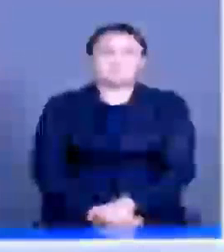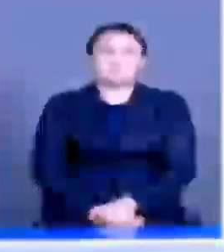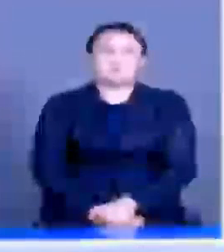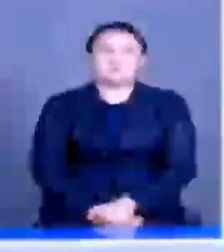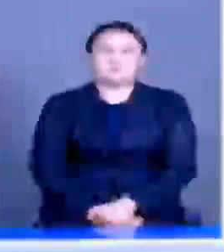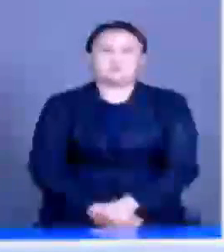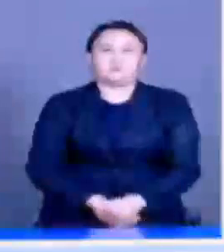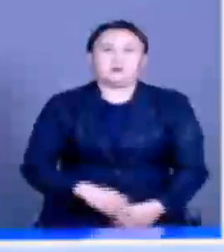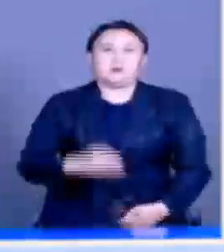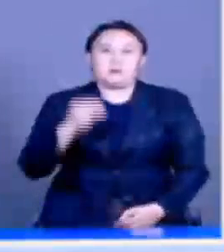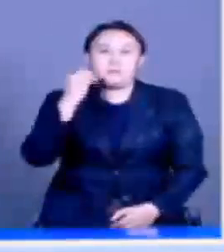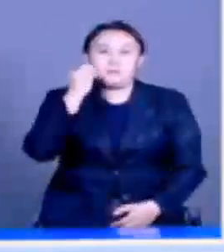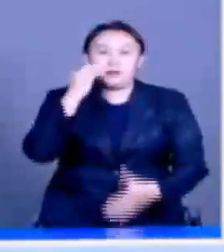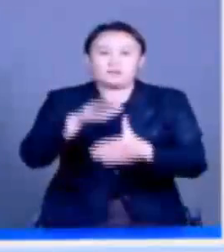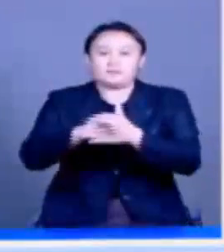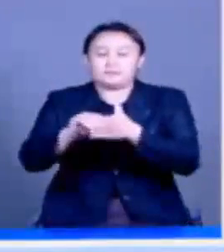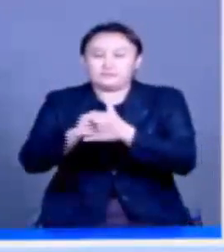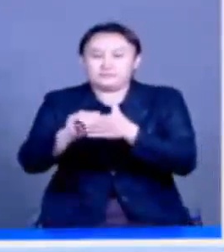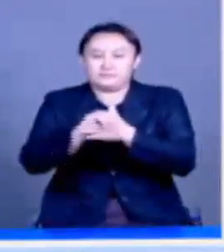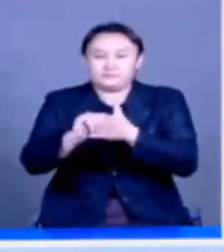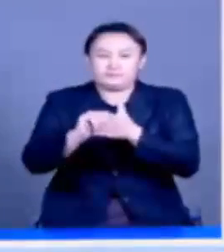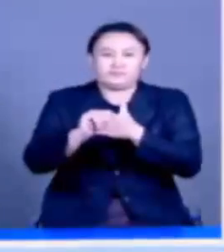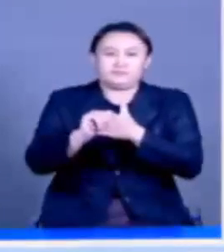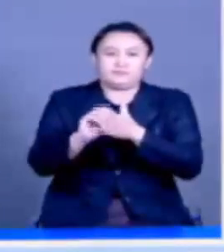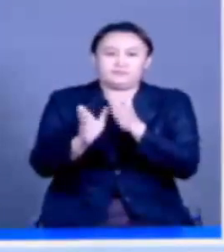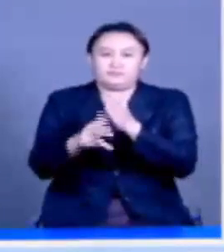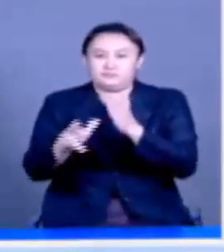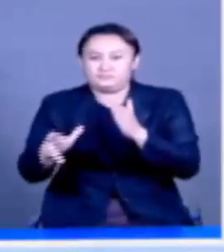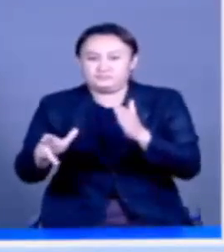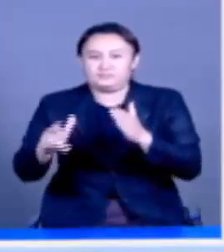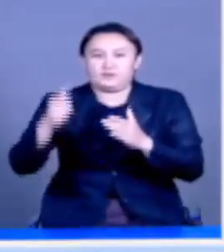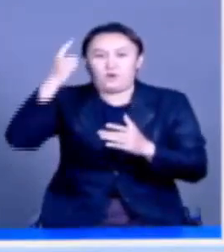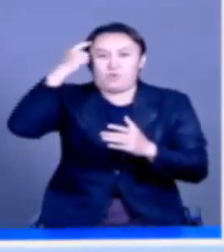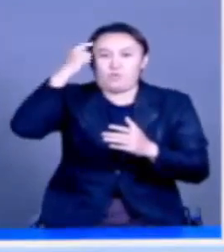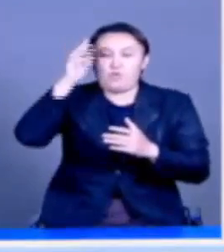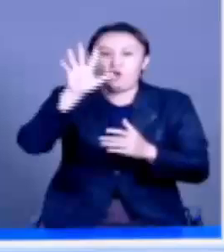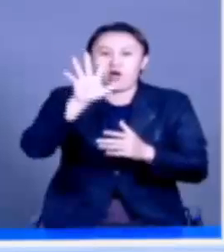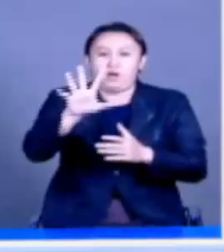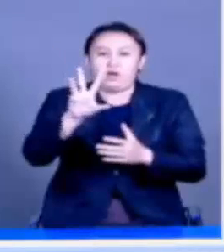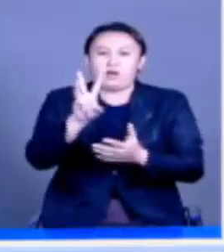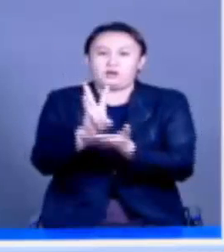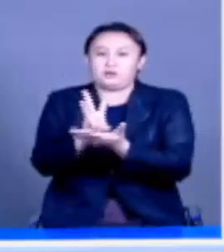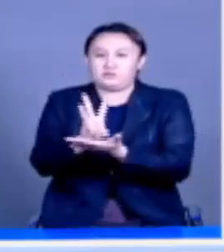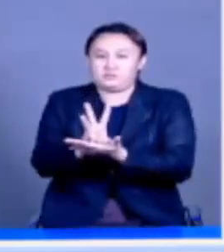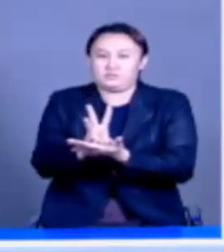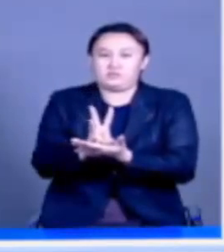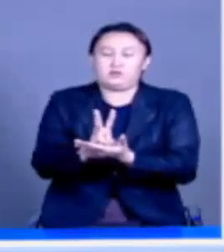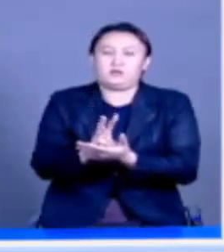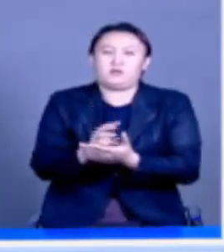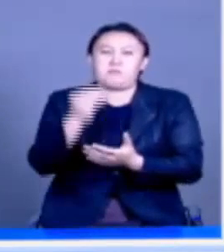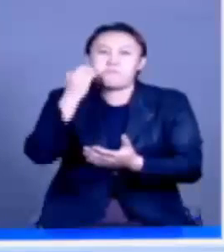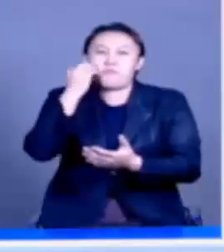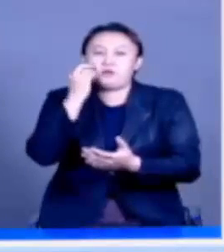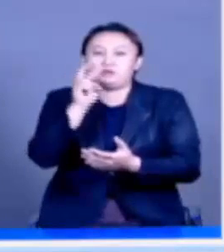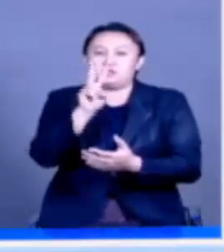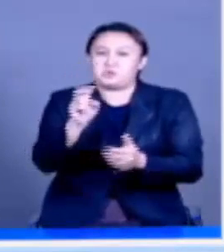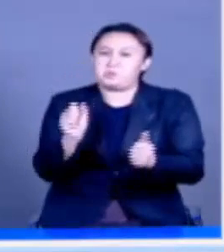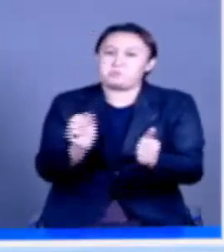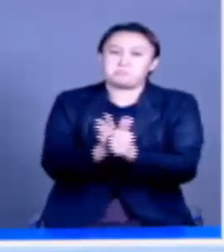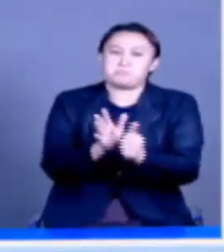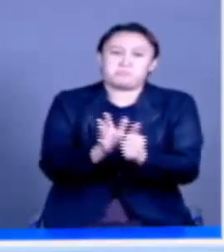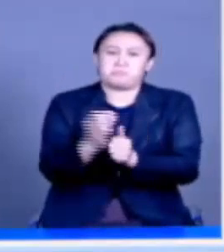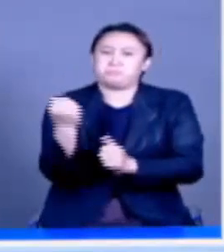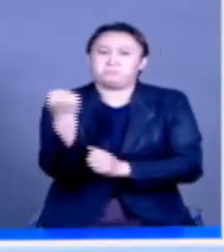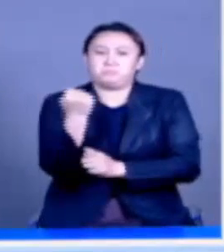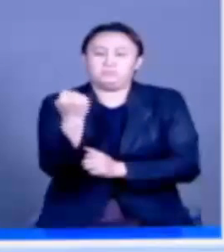บ้านหาดกันซาและบ้านหัวหาของเมืองหาดไซฟองนครหลวงแม่จันเป็นบ้านเป็นอีก2บ้านที่ได้รับผลกระทบอย่างห้ายแห้ง